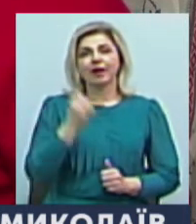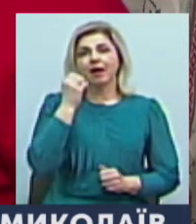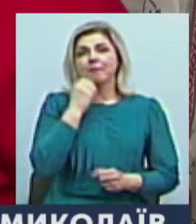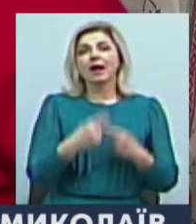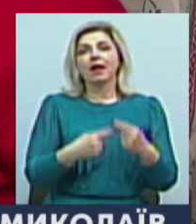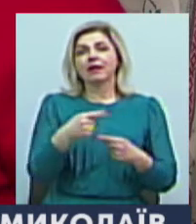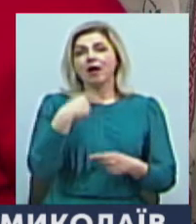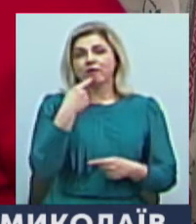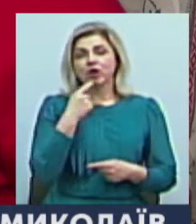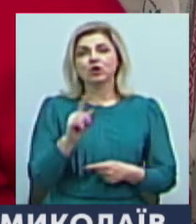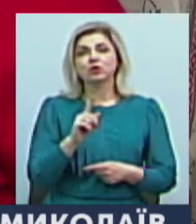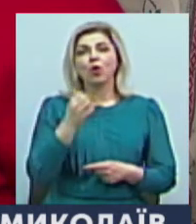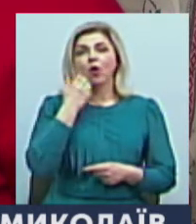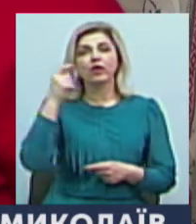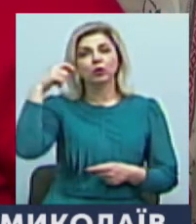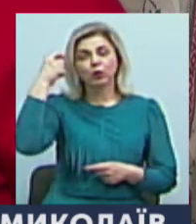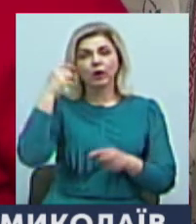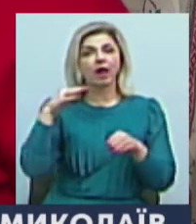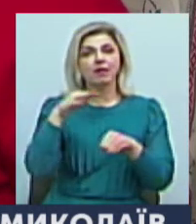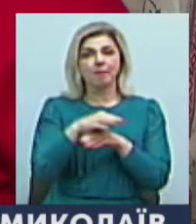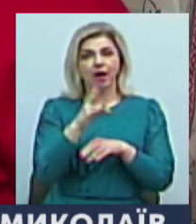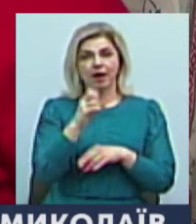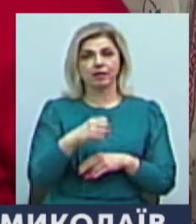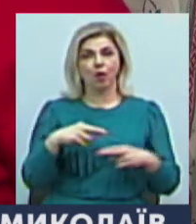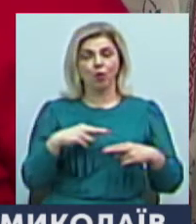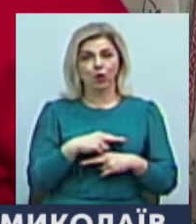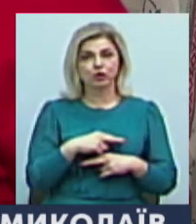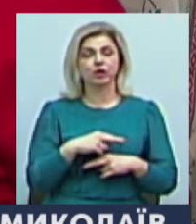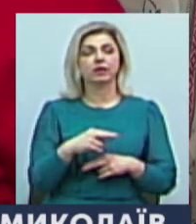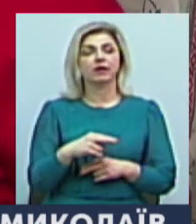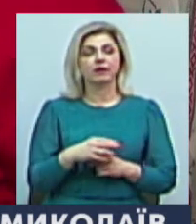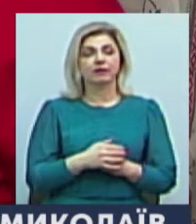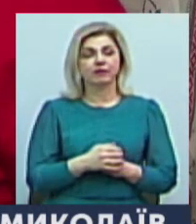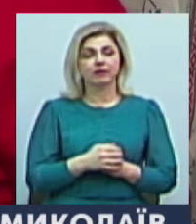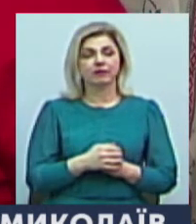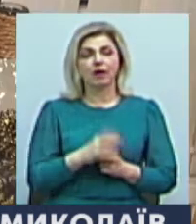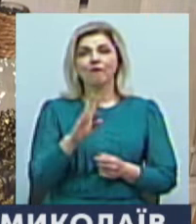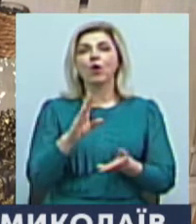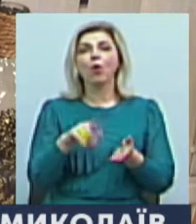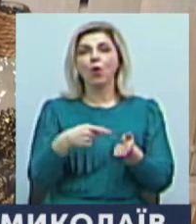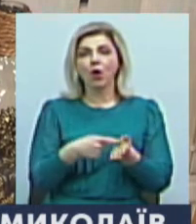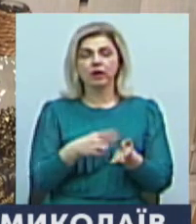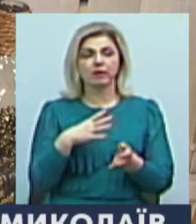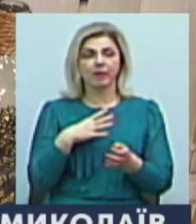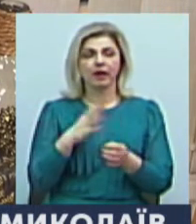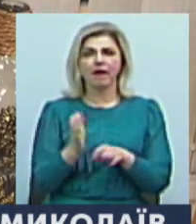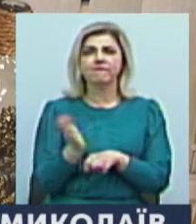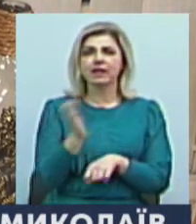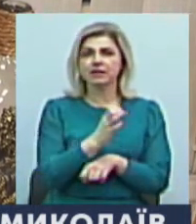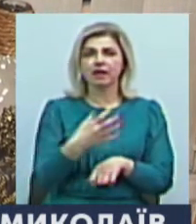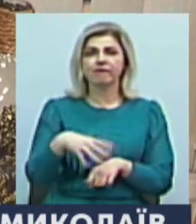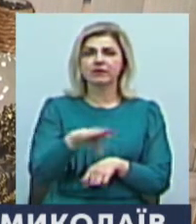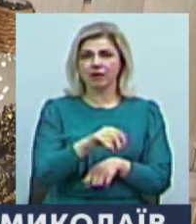що коли турки напали на Угорщину, з Могач, город, виселили всіх